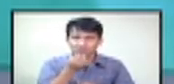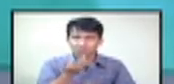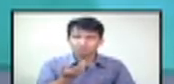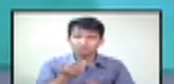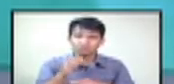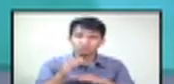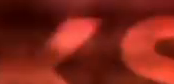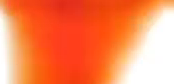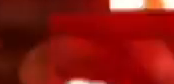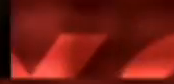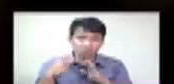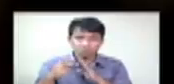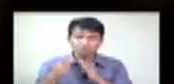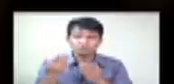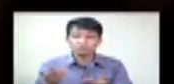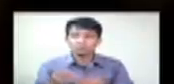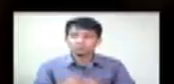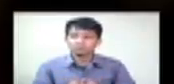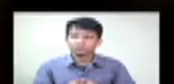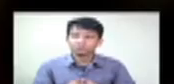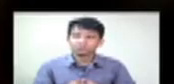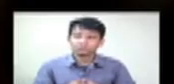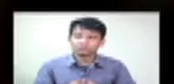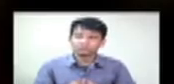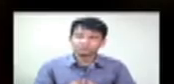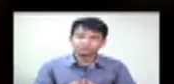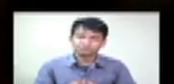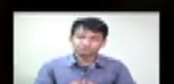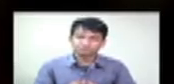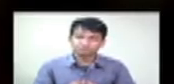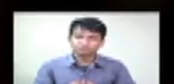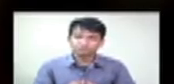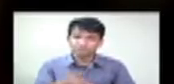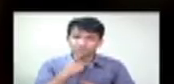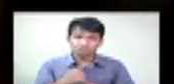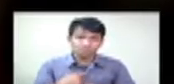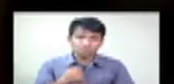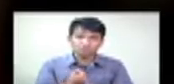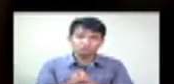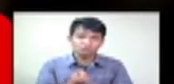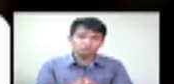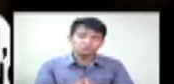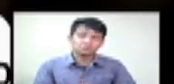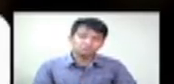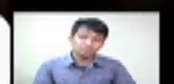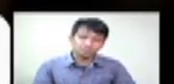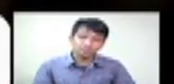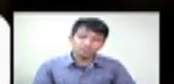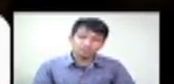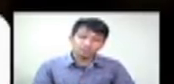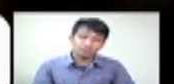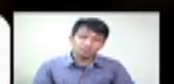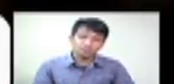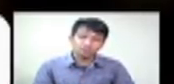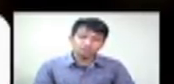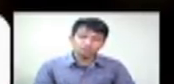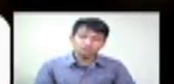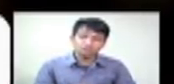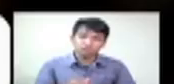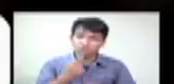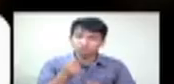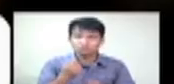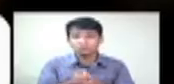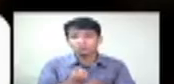kanilang panawagan. Una sir, yung sahod namin. Kasi pag kumuha kami